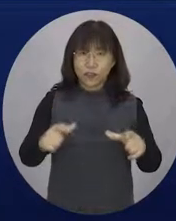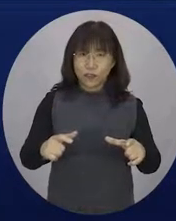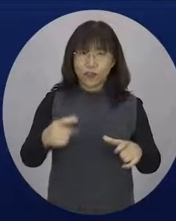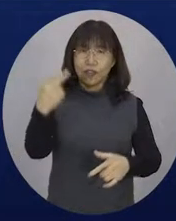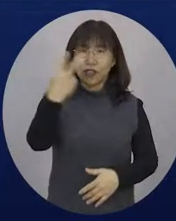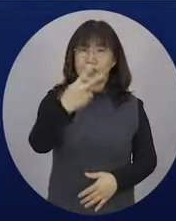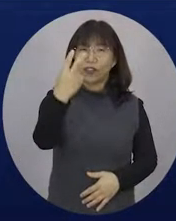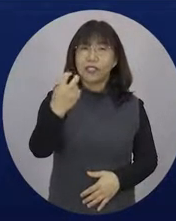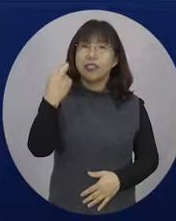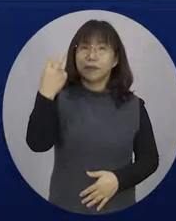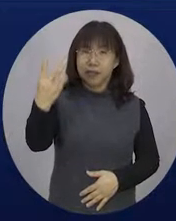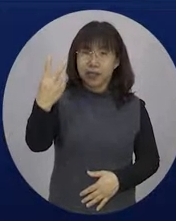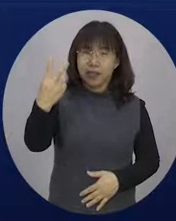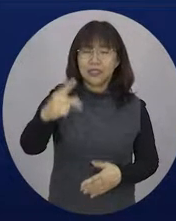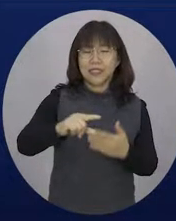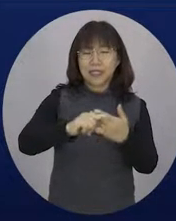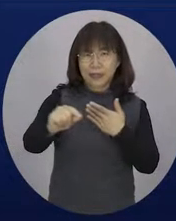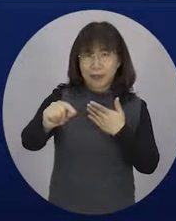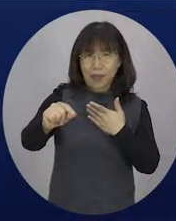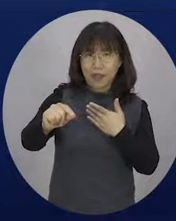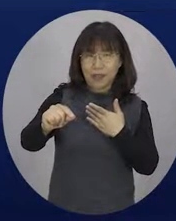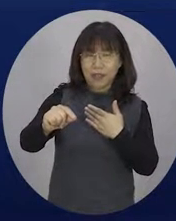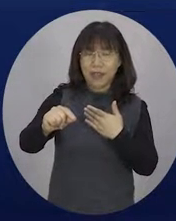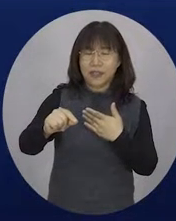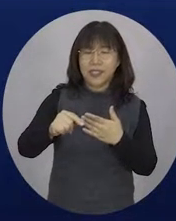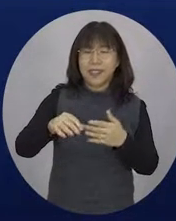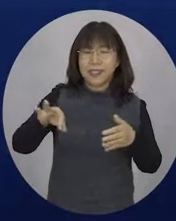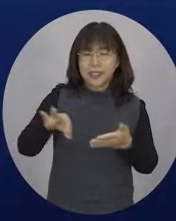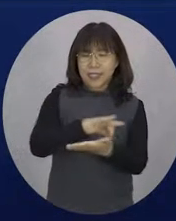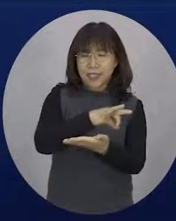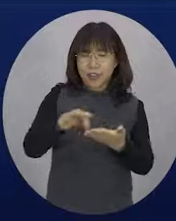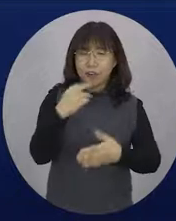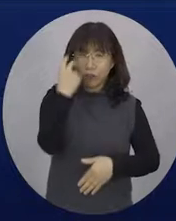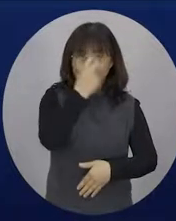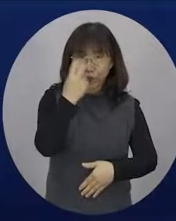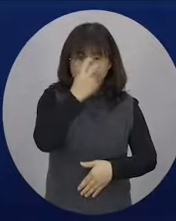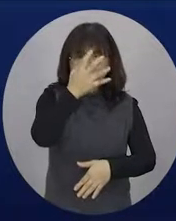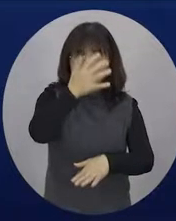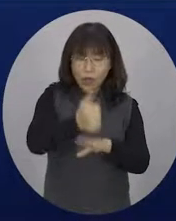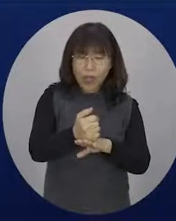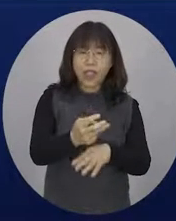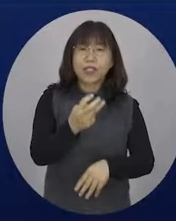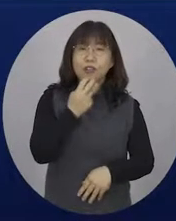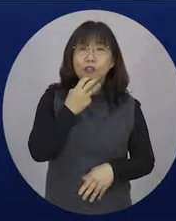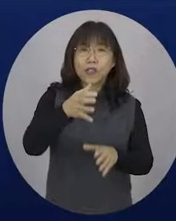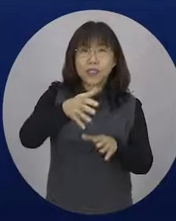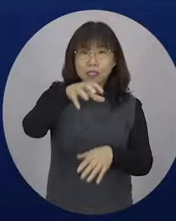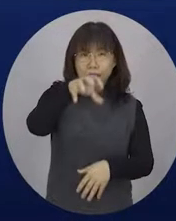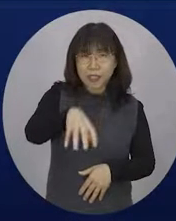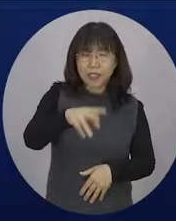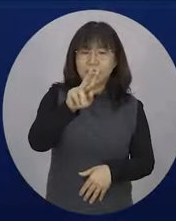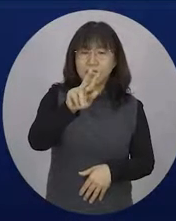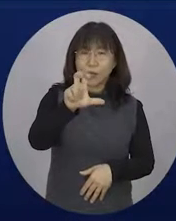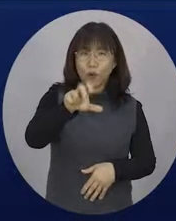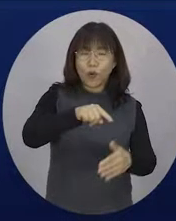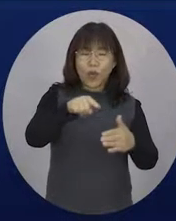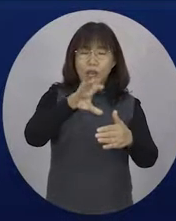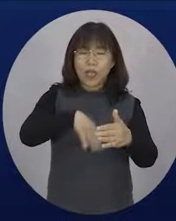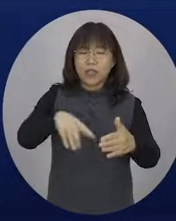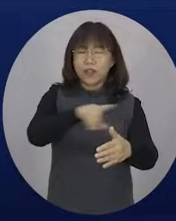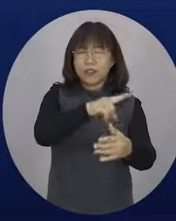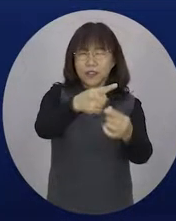강서구가 2022년 지방자치단체 재정분석 결과 서울시 25개 자치구 가운데 종합점수